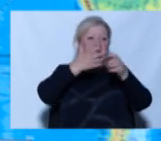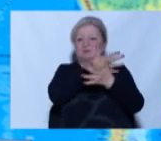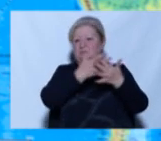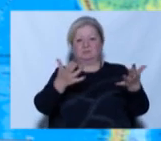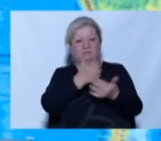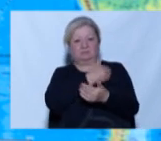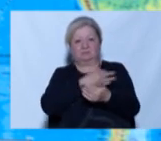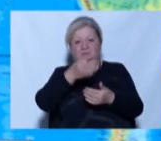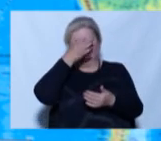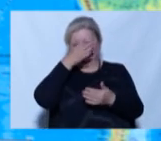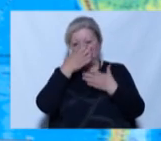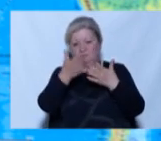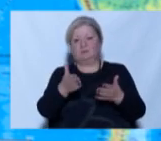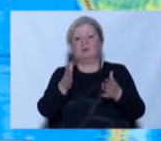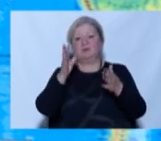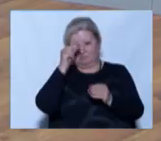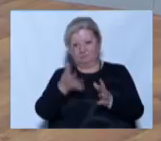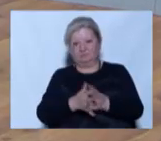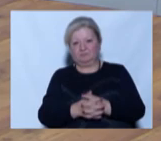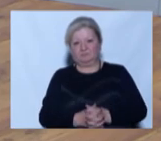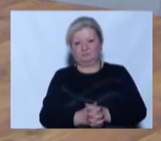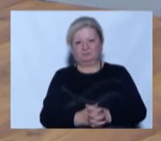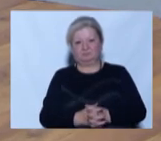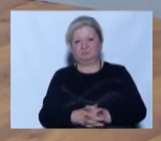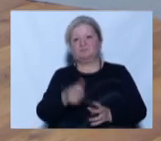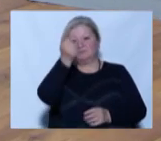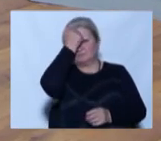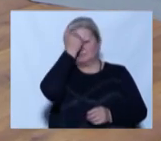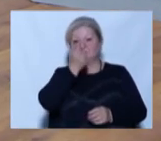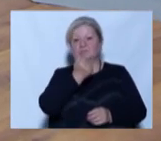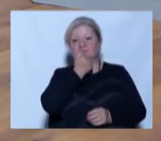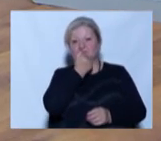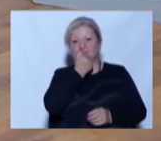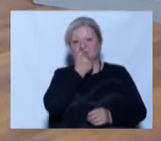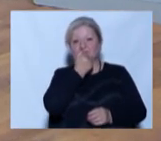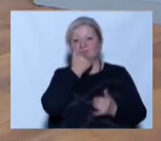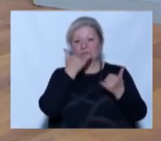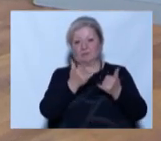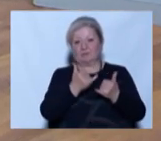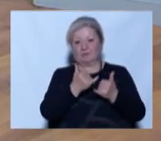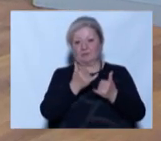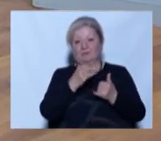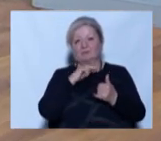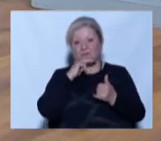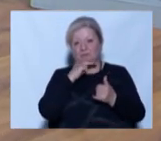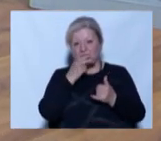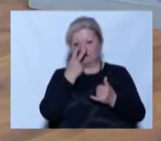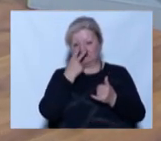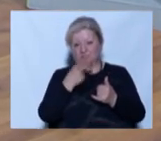ესეც შემდეგ თქვენს მასწავლებლებთან ერთად განეხილეთ. დიდი მადლობა მინდა დღევანდელი გაკვეთილისთვის